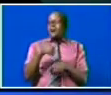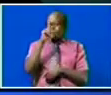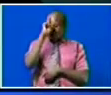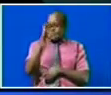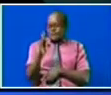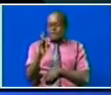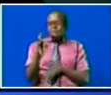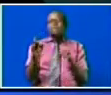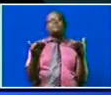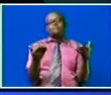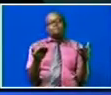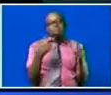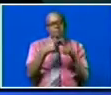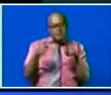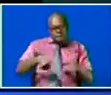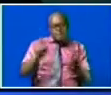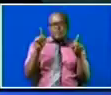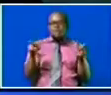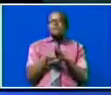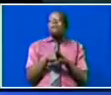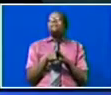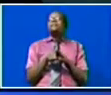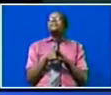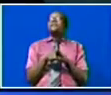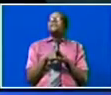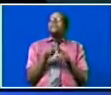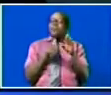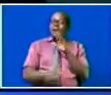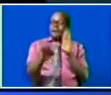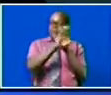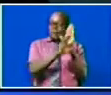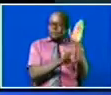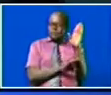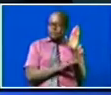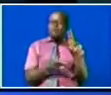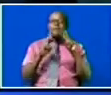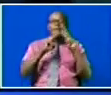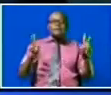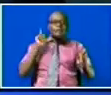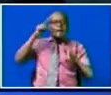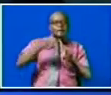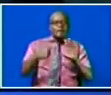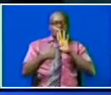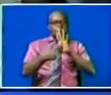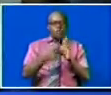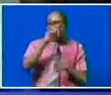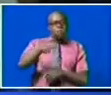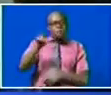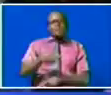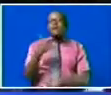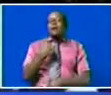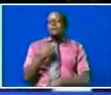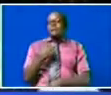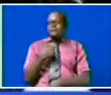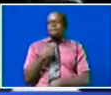in nature, but the accused persons are also presumed under the constitution to be innocent until otherwise proven guilty. Upande